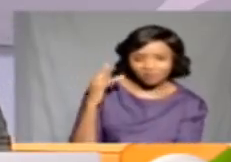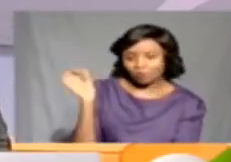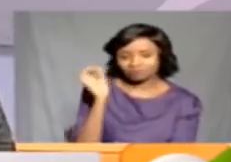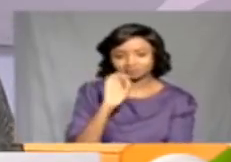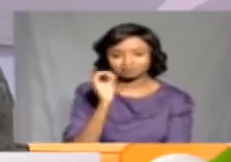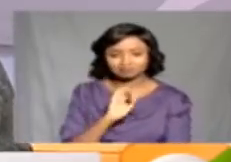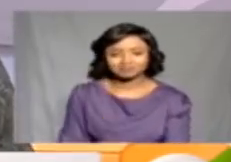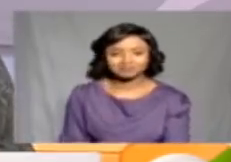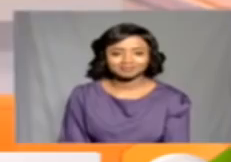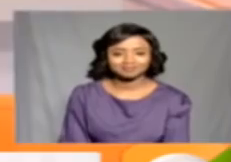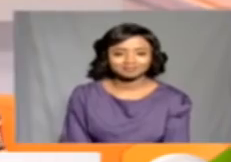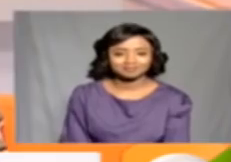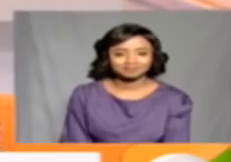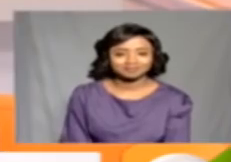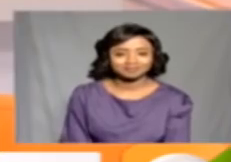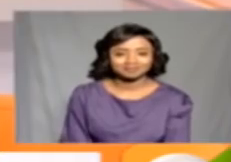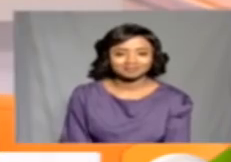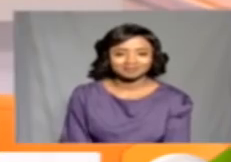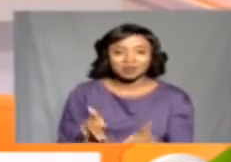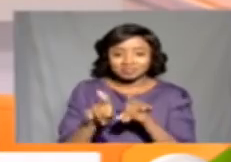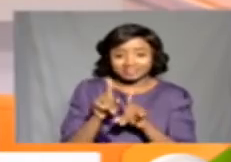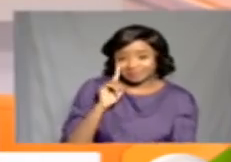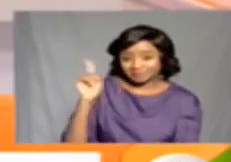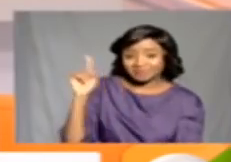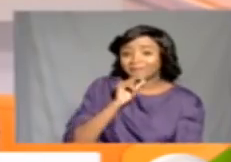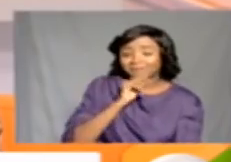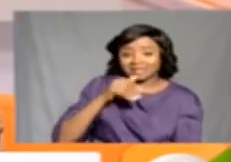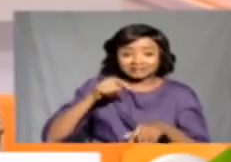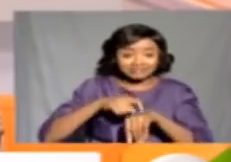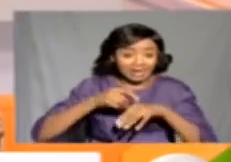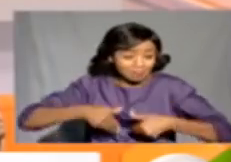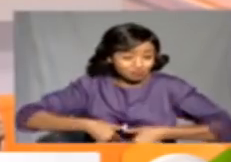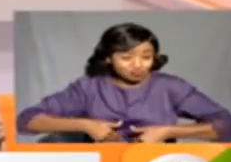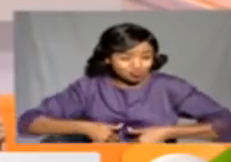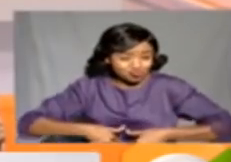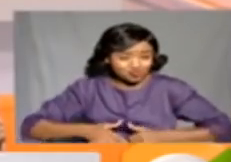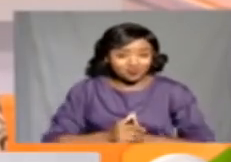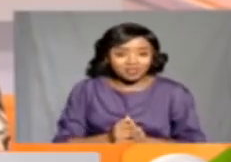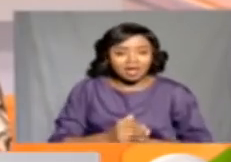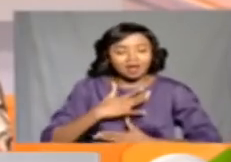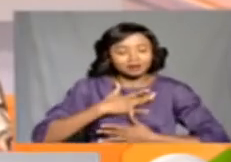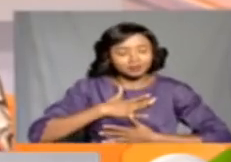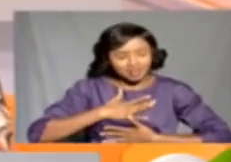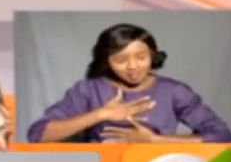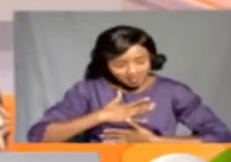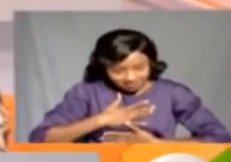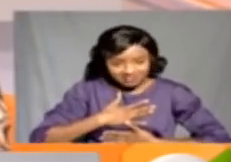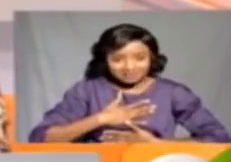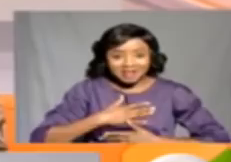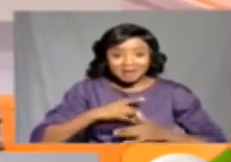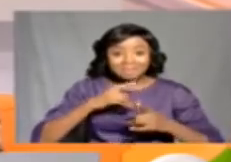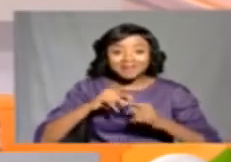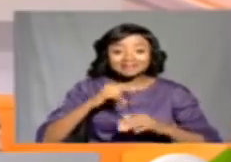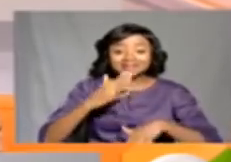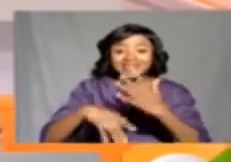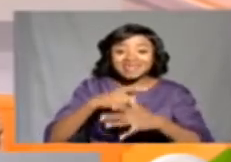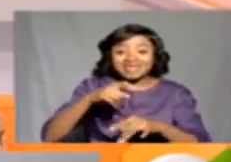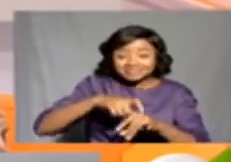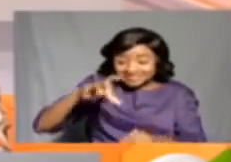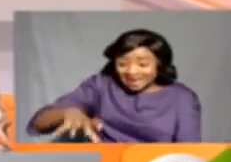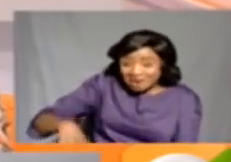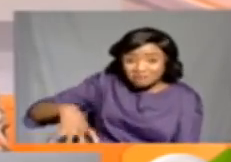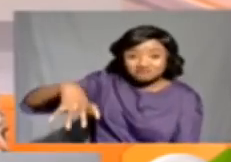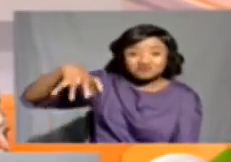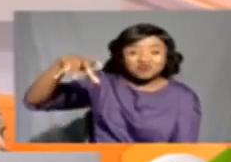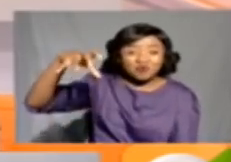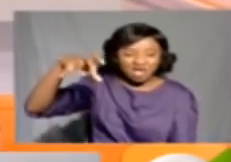nilivyoelezwa hulka zake na mzee wake kwamba alipokuwa kijana mdogo alikuwa na adabu sana na heshima. Alafu akaondokea kubadilika ukubwani kwamba